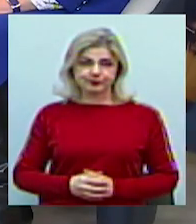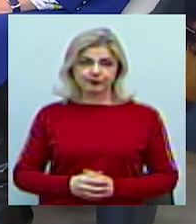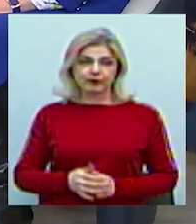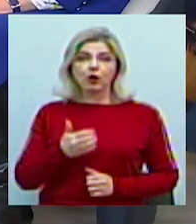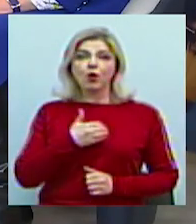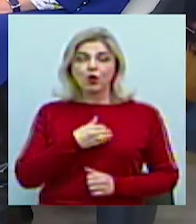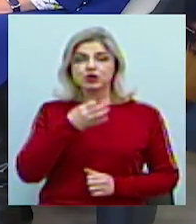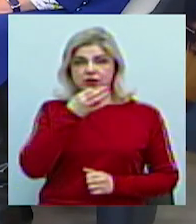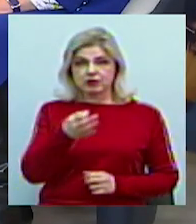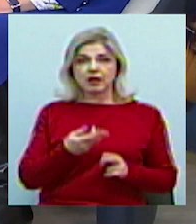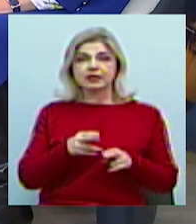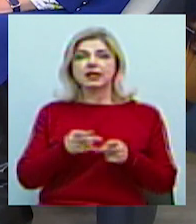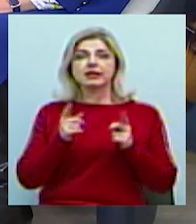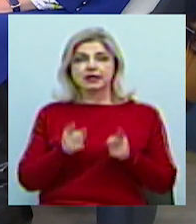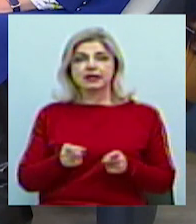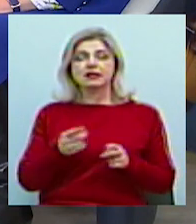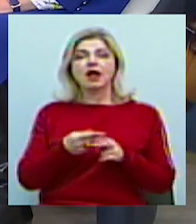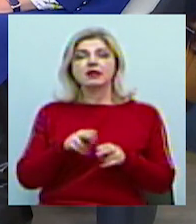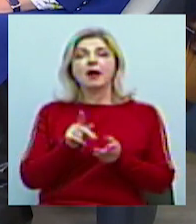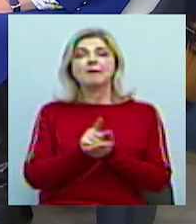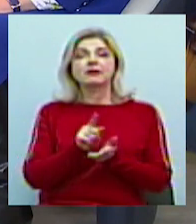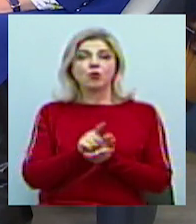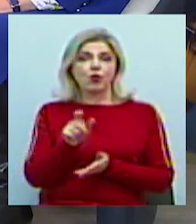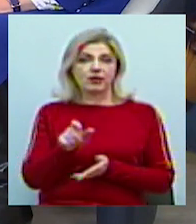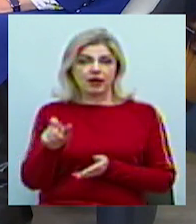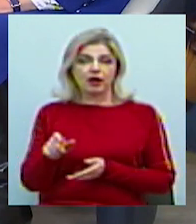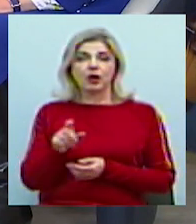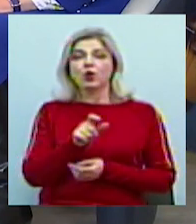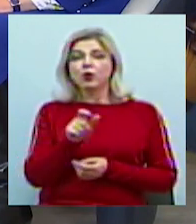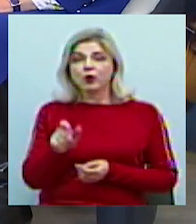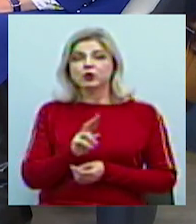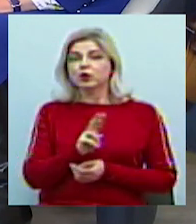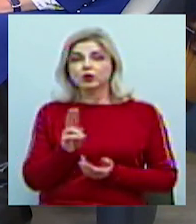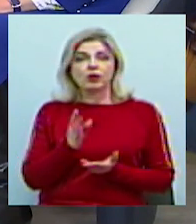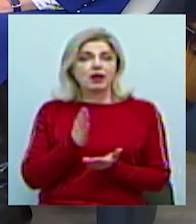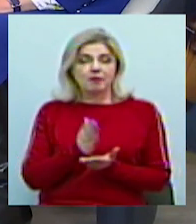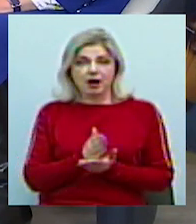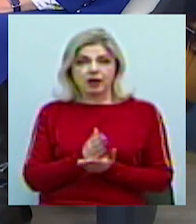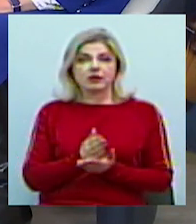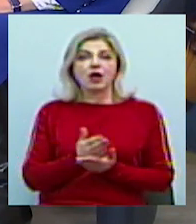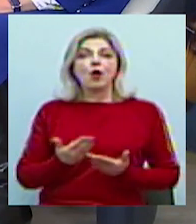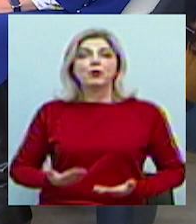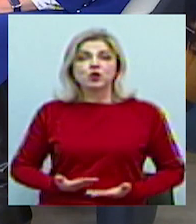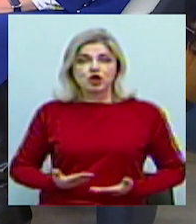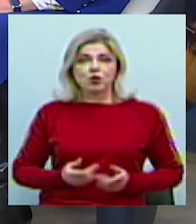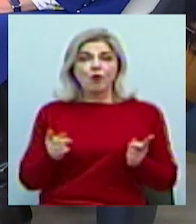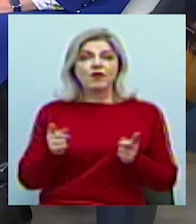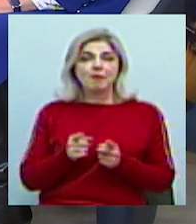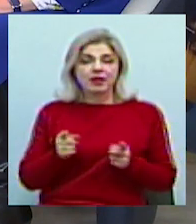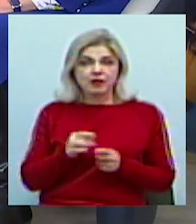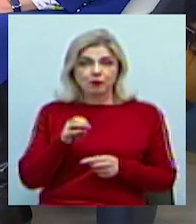сказати, що дійсно це, як правило, у нас пенсіонери, тобто особи, які не мають певного відповідного прожиткового мінімуму